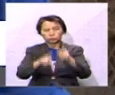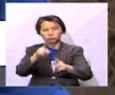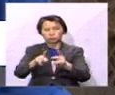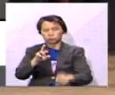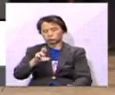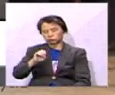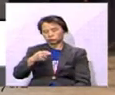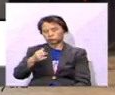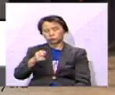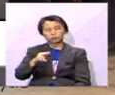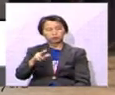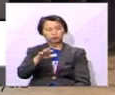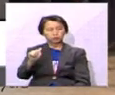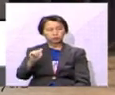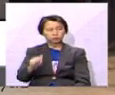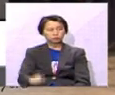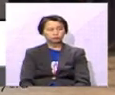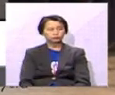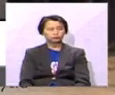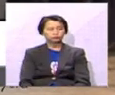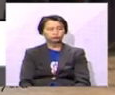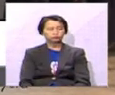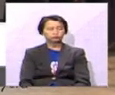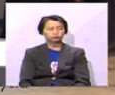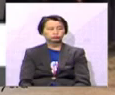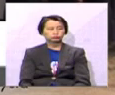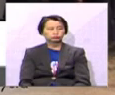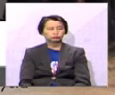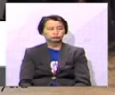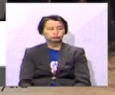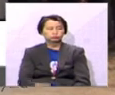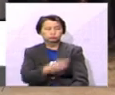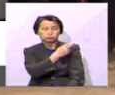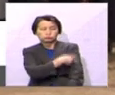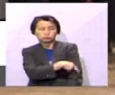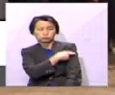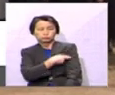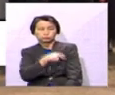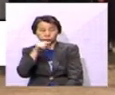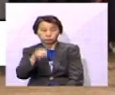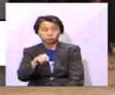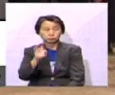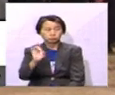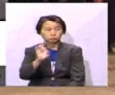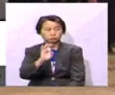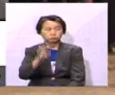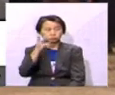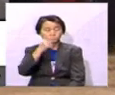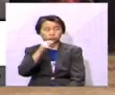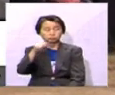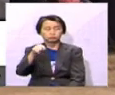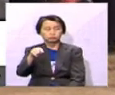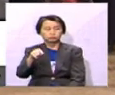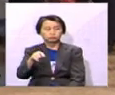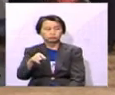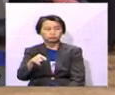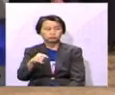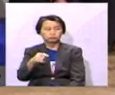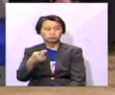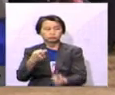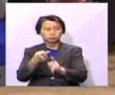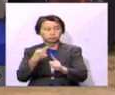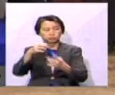Rohingya. Kalau ikutkan NGO-NGO lain yang ada, hospital lain dekat sini, semua boleh kata taraf dia lebih rendah sikit daripada dekat sini